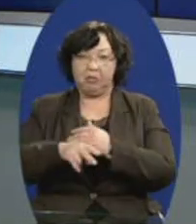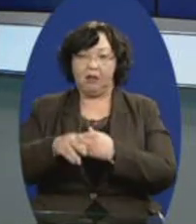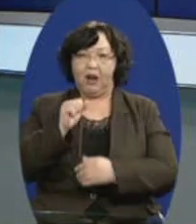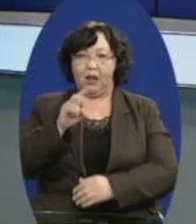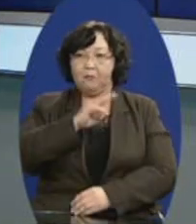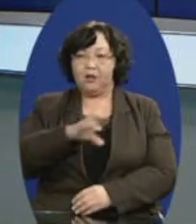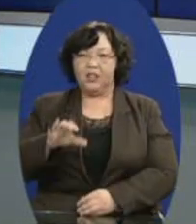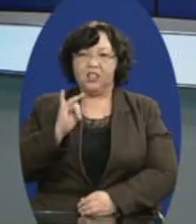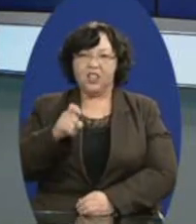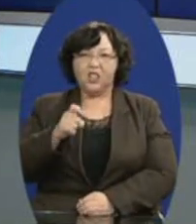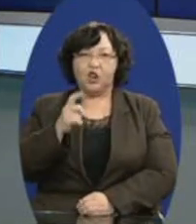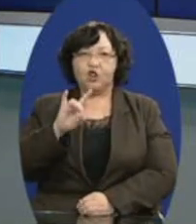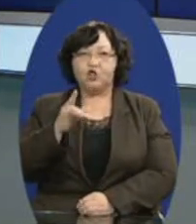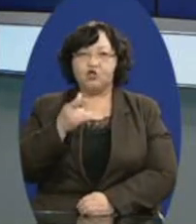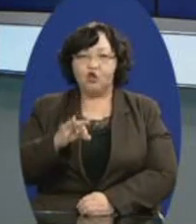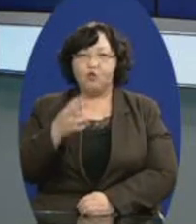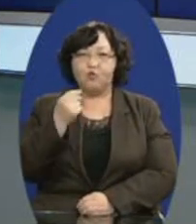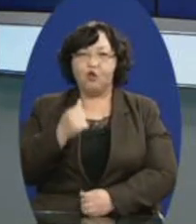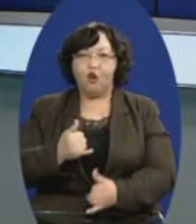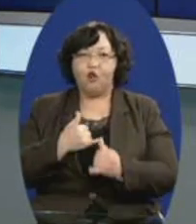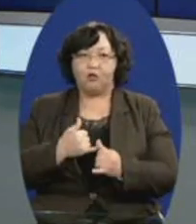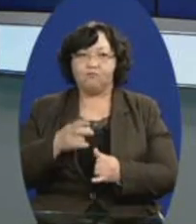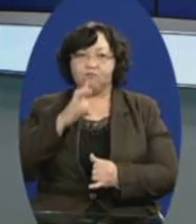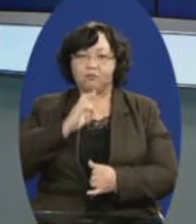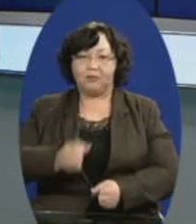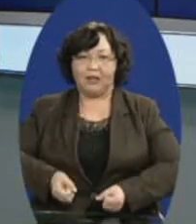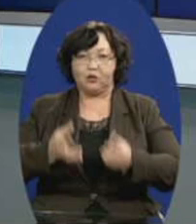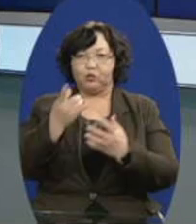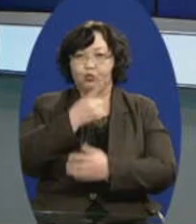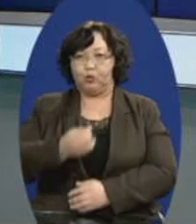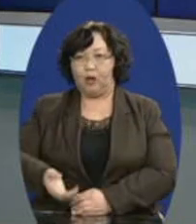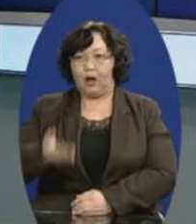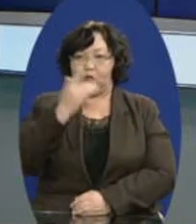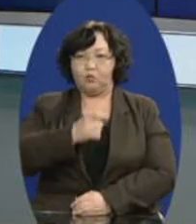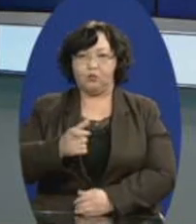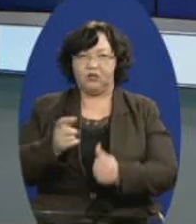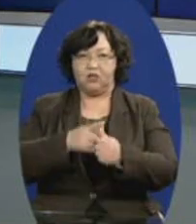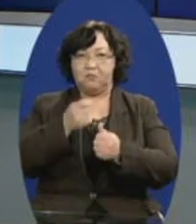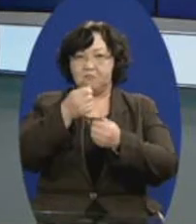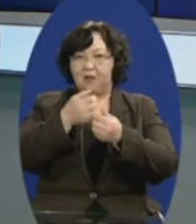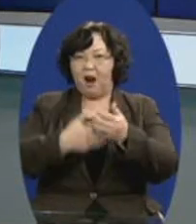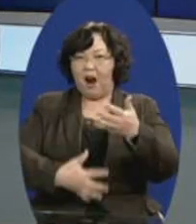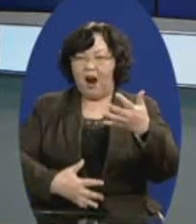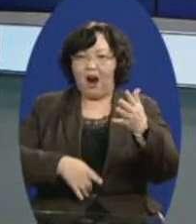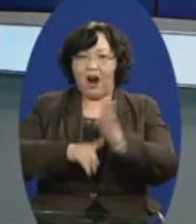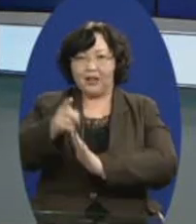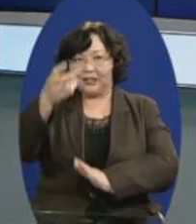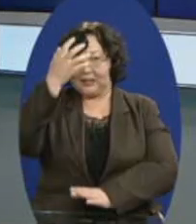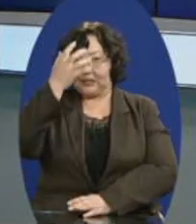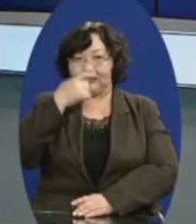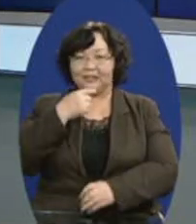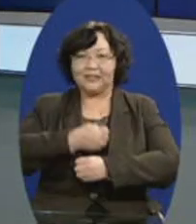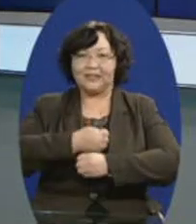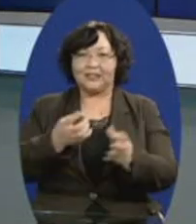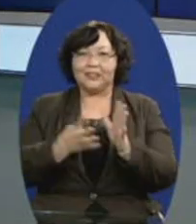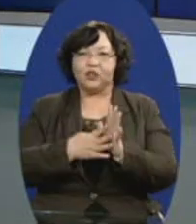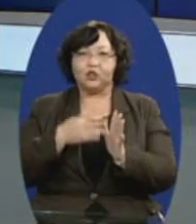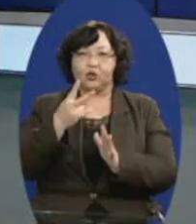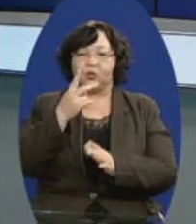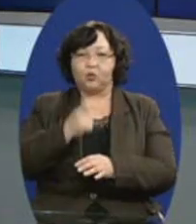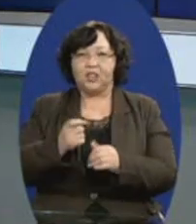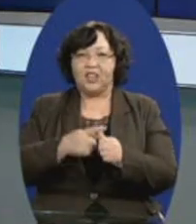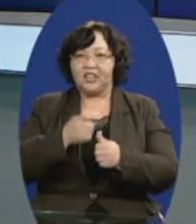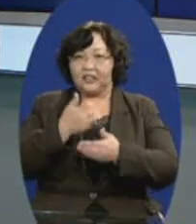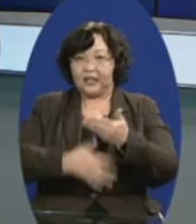одоо залилж хохирол учруулсан гих зэрэг нийтдээ 100 гаруй одоо хүний нэр нэмэгдэж байгаа юм. Анх бол засгийн газраас зарласнаар 92 хүний нэрийг бол